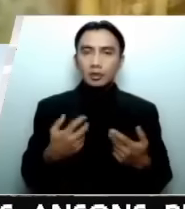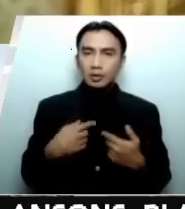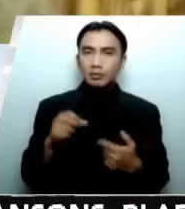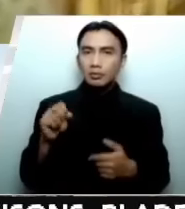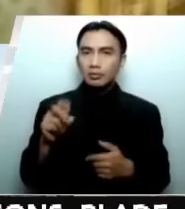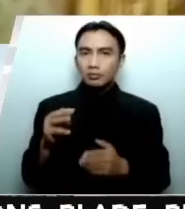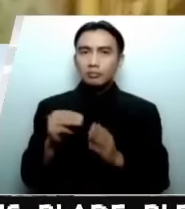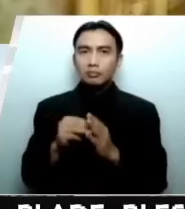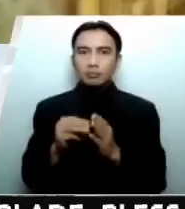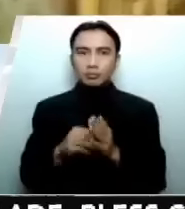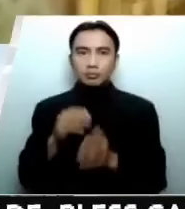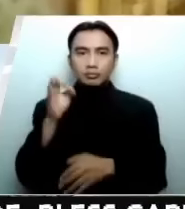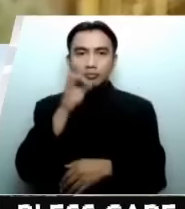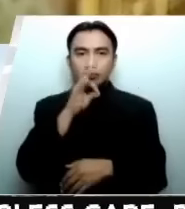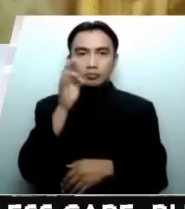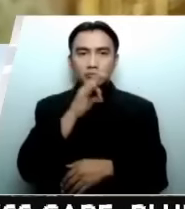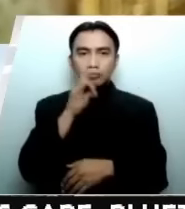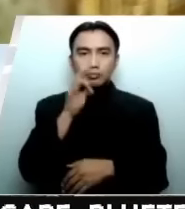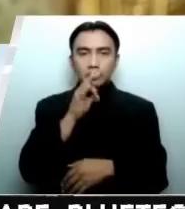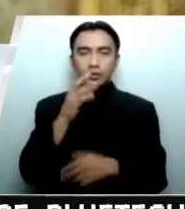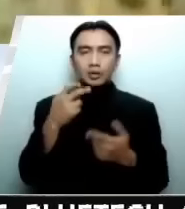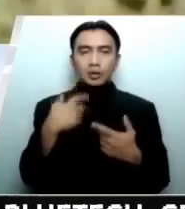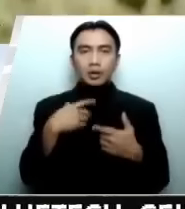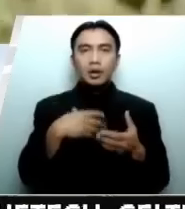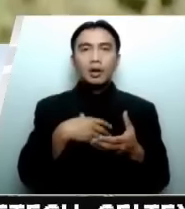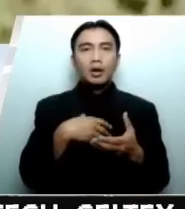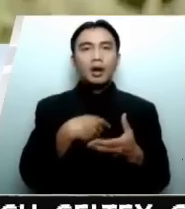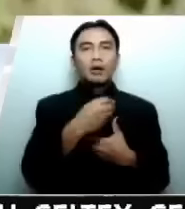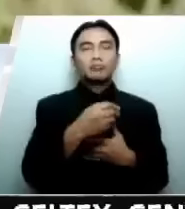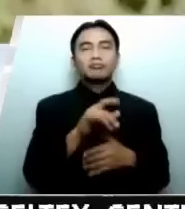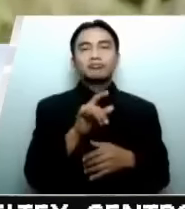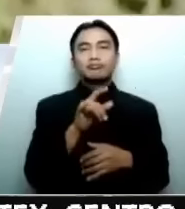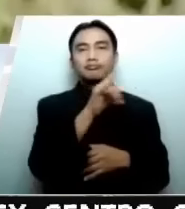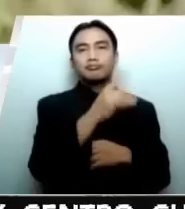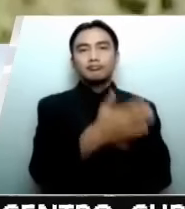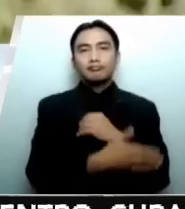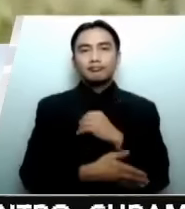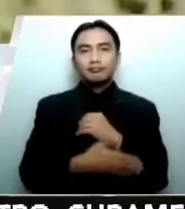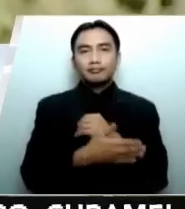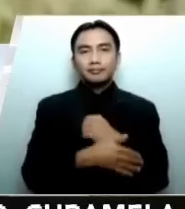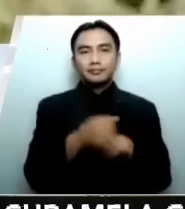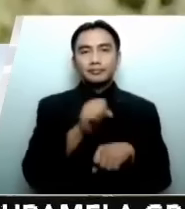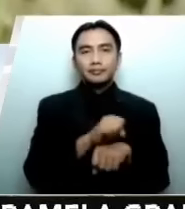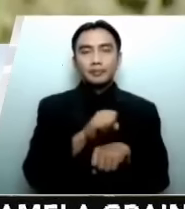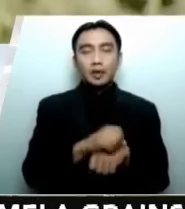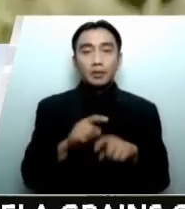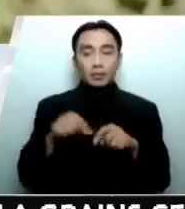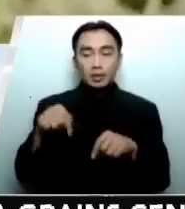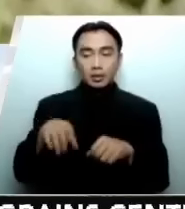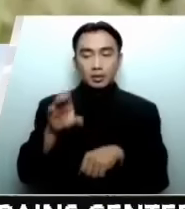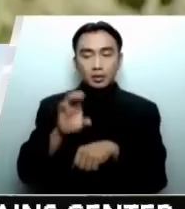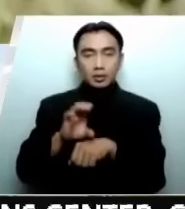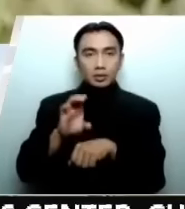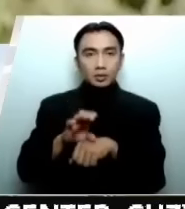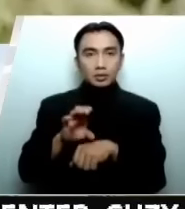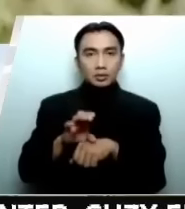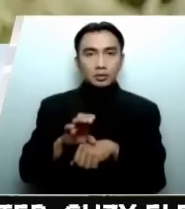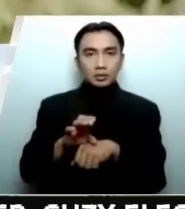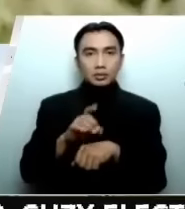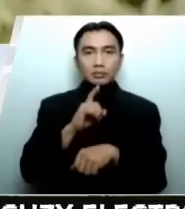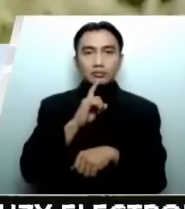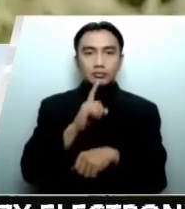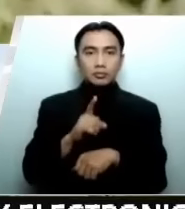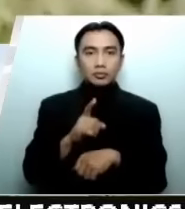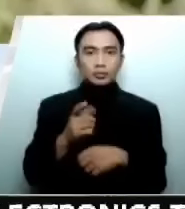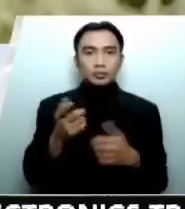Filipinos living outside the Philippines. So the fact that this church and Our Lady as the mother of